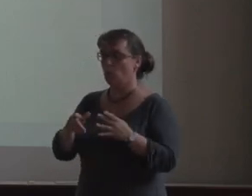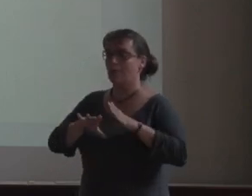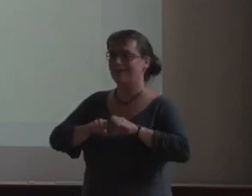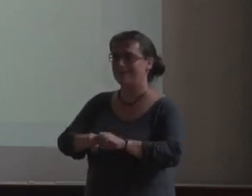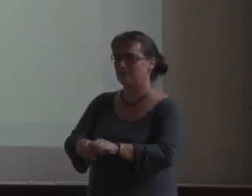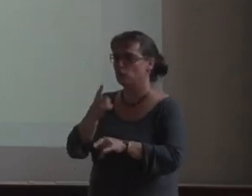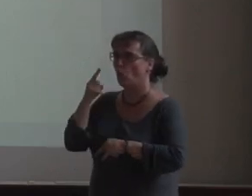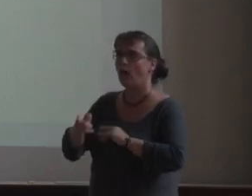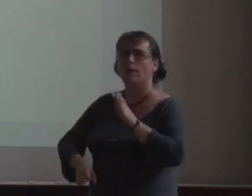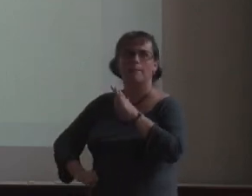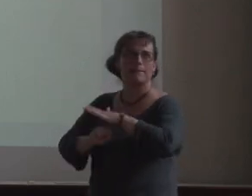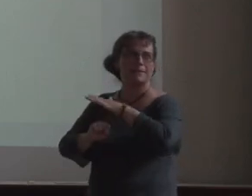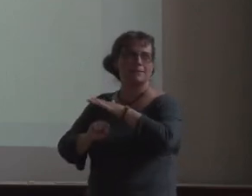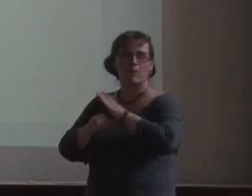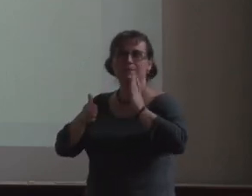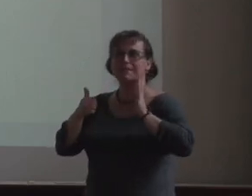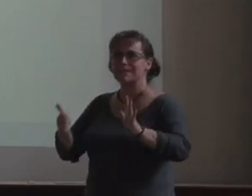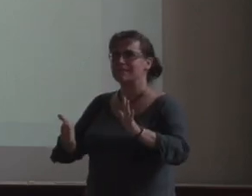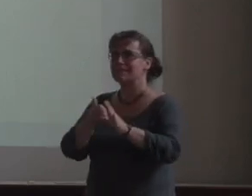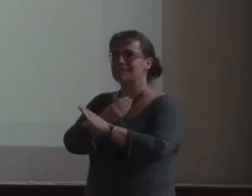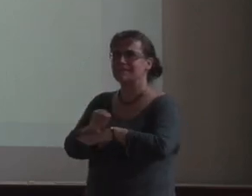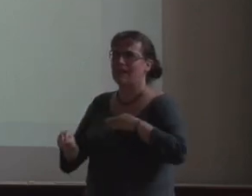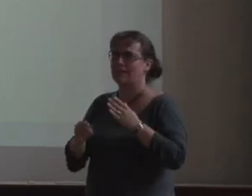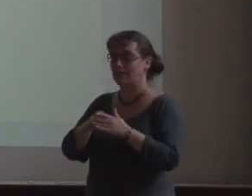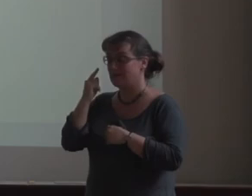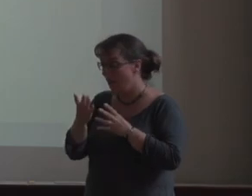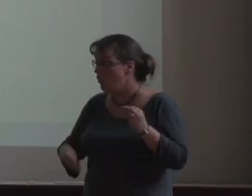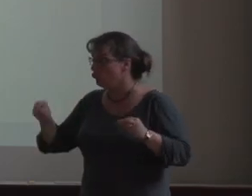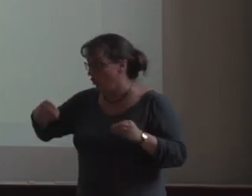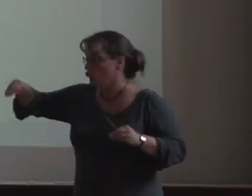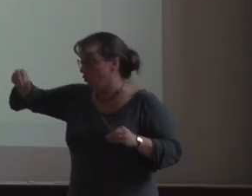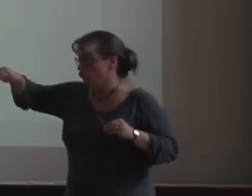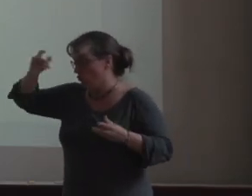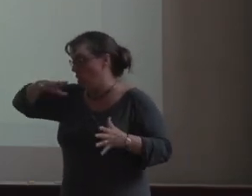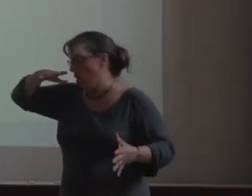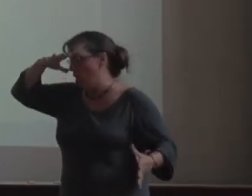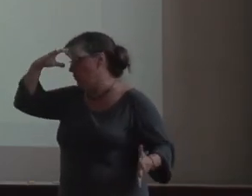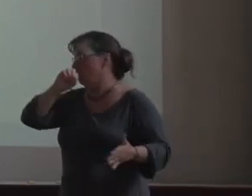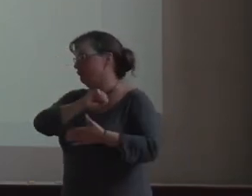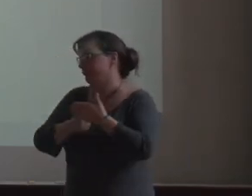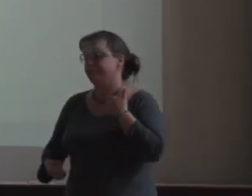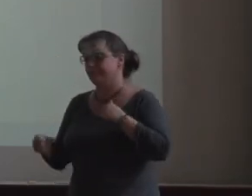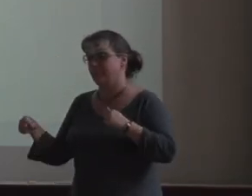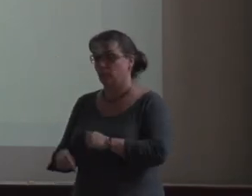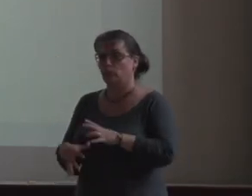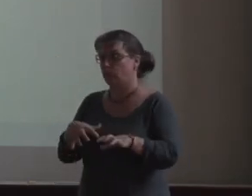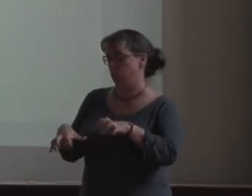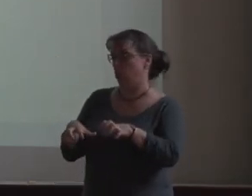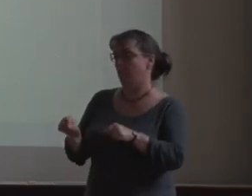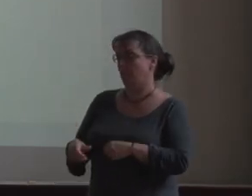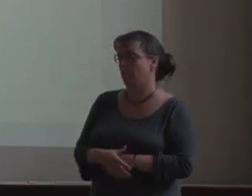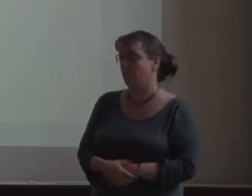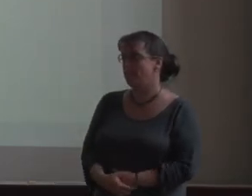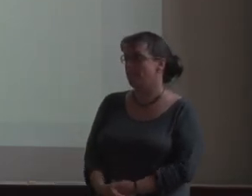qu'il lance 6 threads. Donc, si on commence à en envoyer beaucoup plus, au bout d'un moment, on va rentrer dans des problèmes.